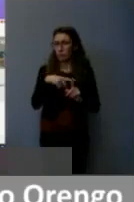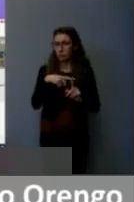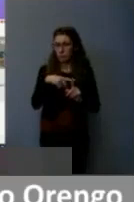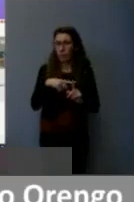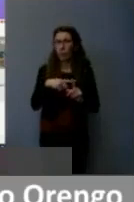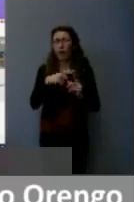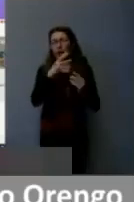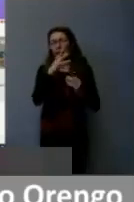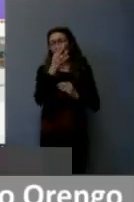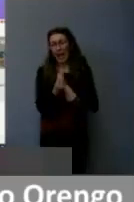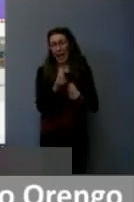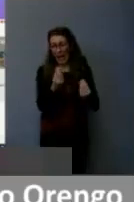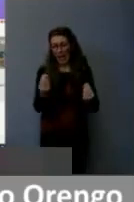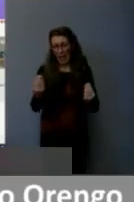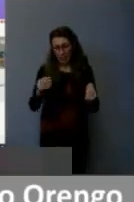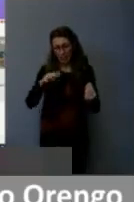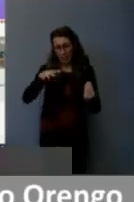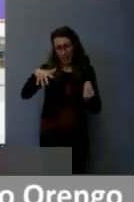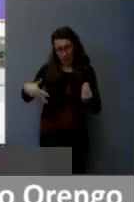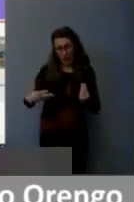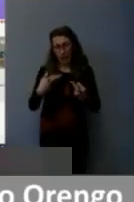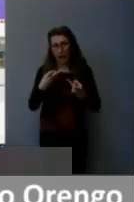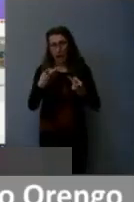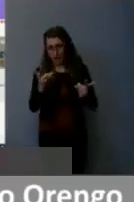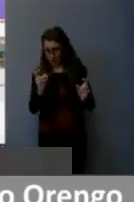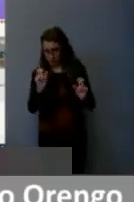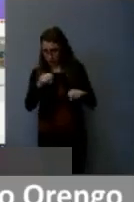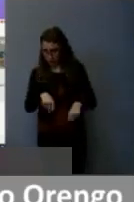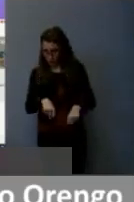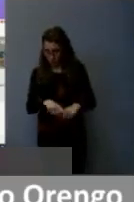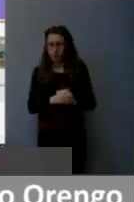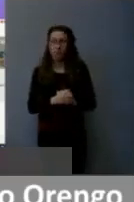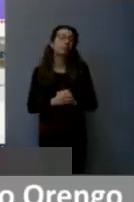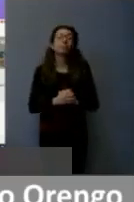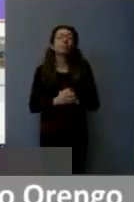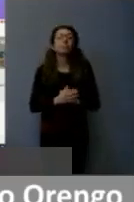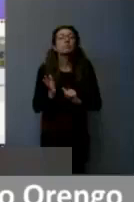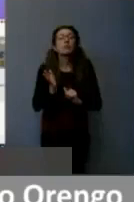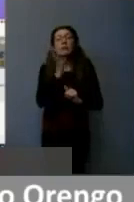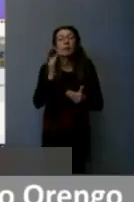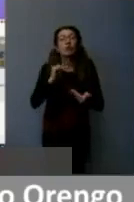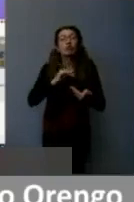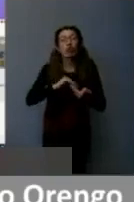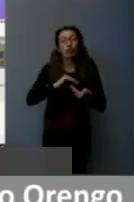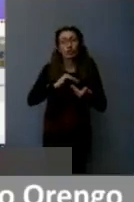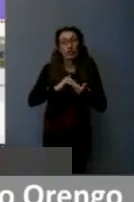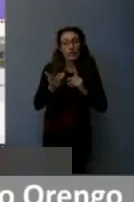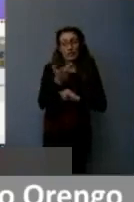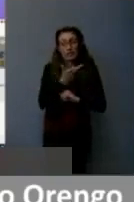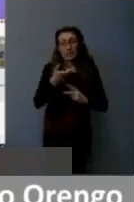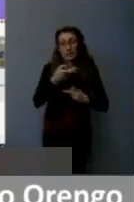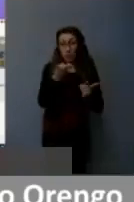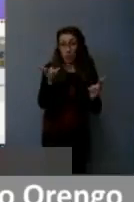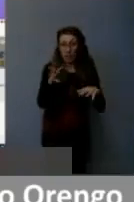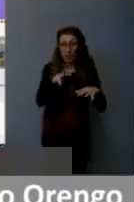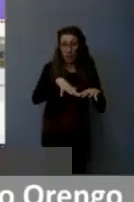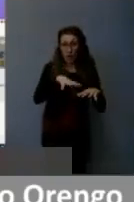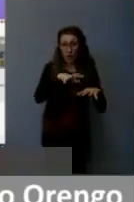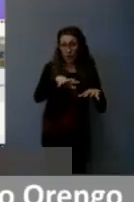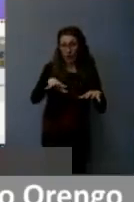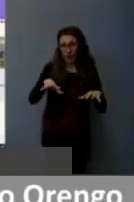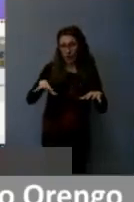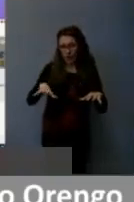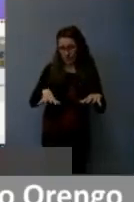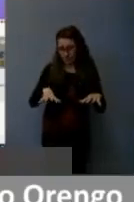pubblici e di società di servizi pubblici locali che esercitano